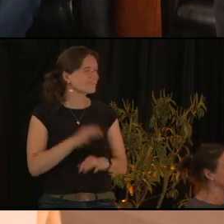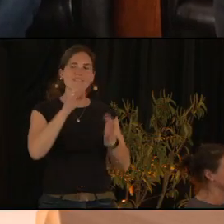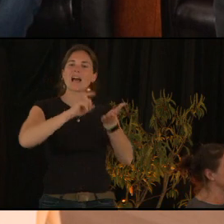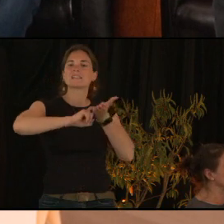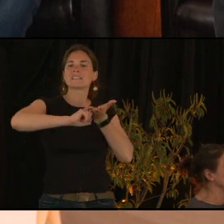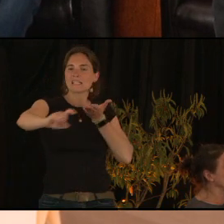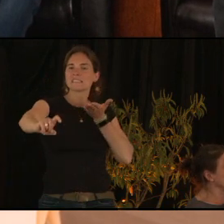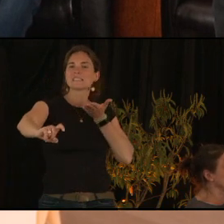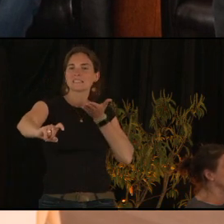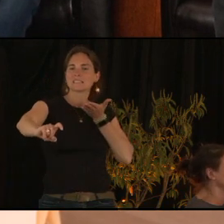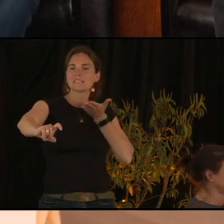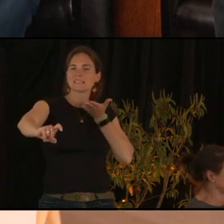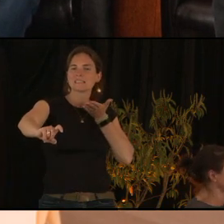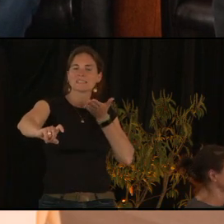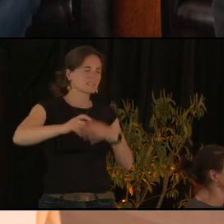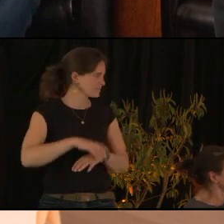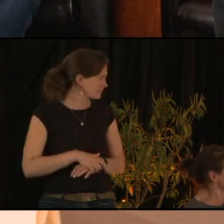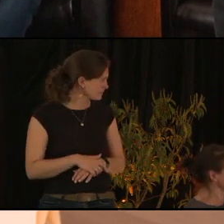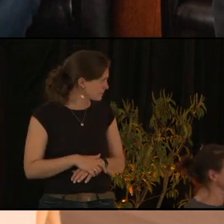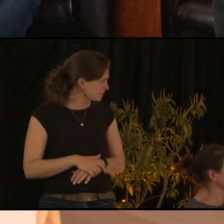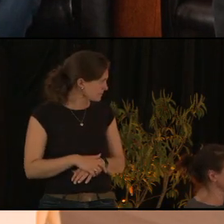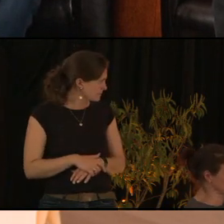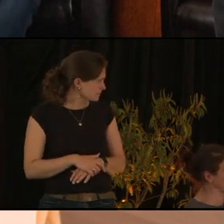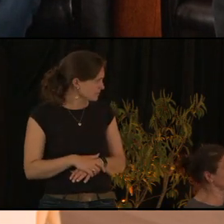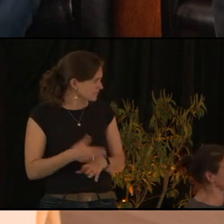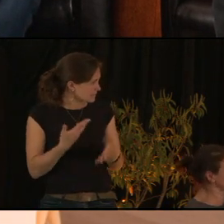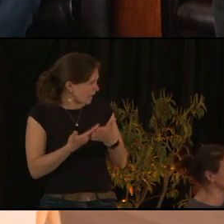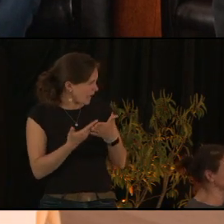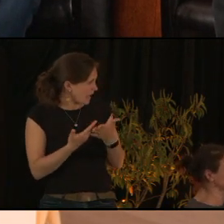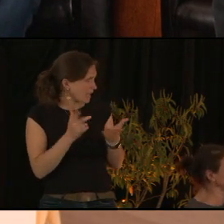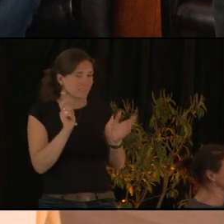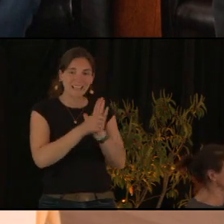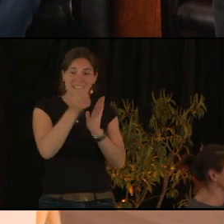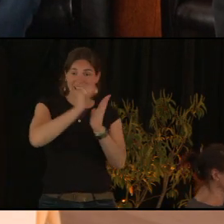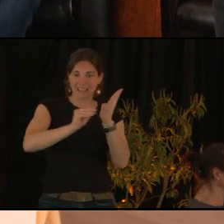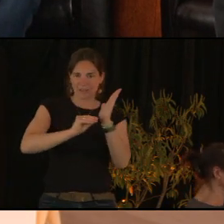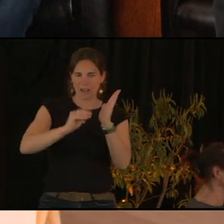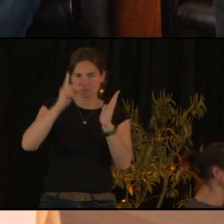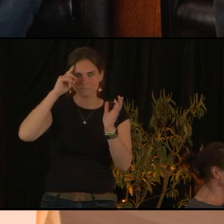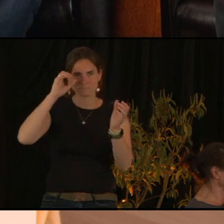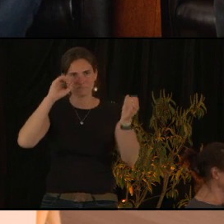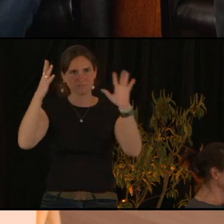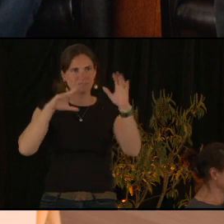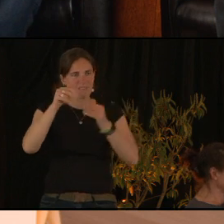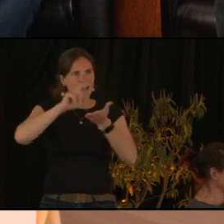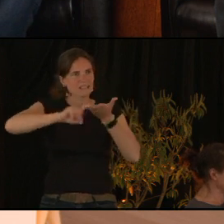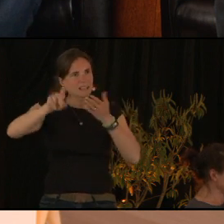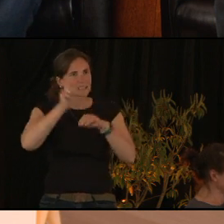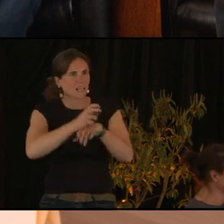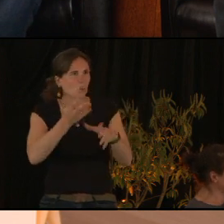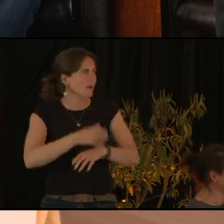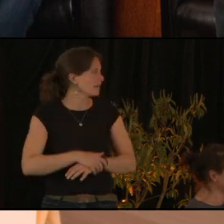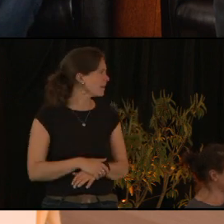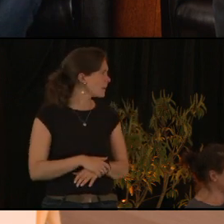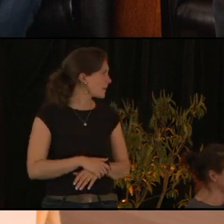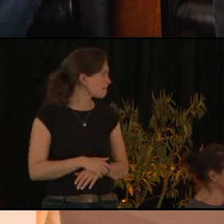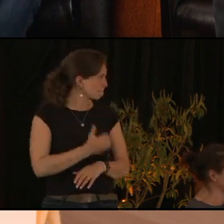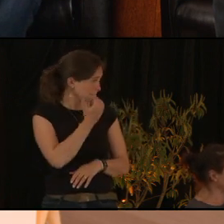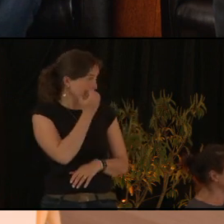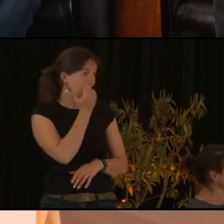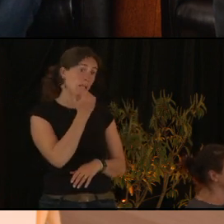ça disparaisse. Et puis même, comme tu disais aussi, ces petites choses du quotidien. Par exemple, moi, j'ai toujours vu ça quand